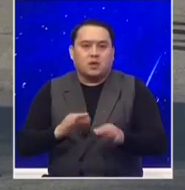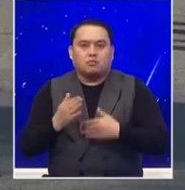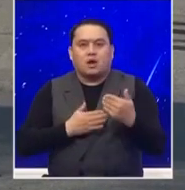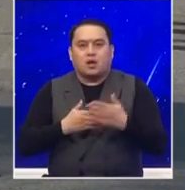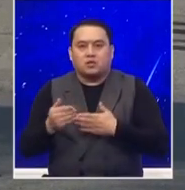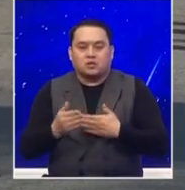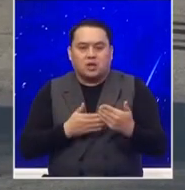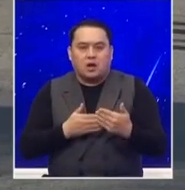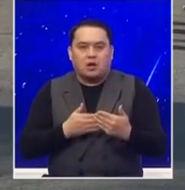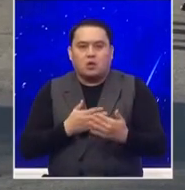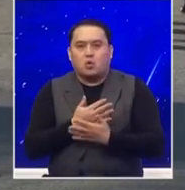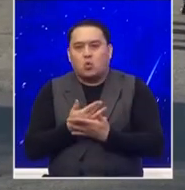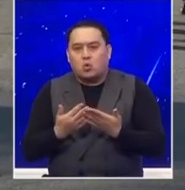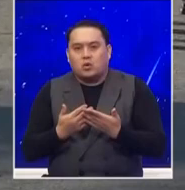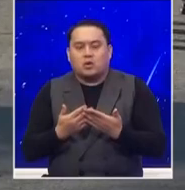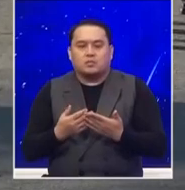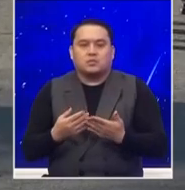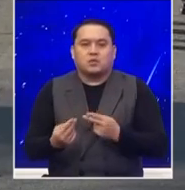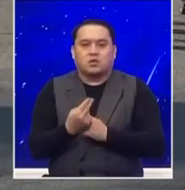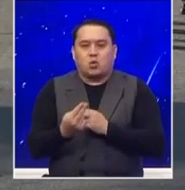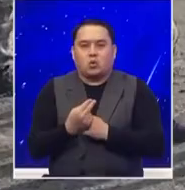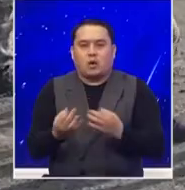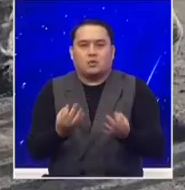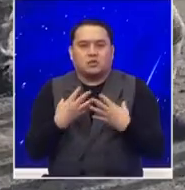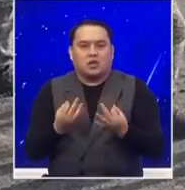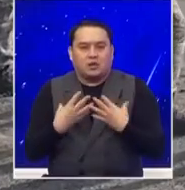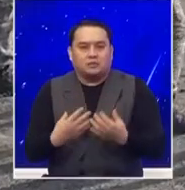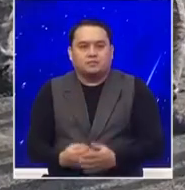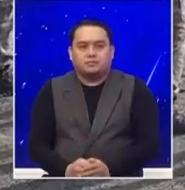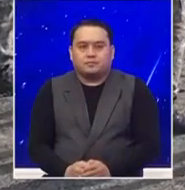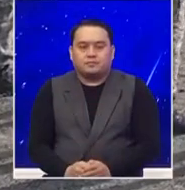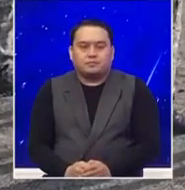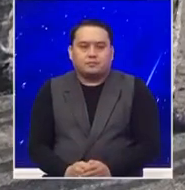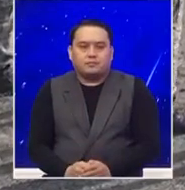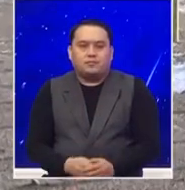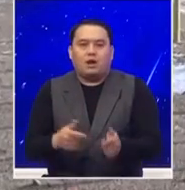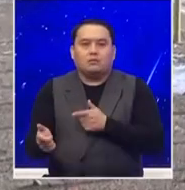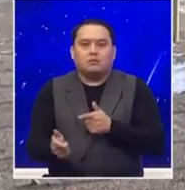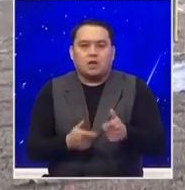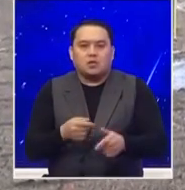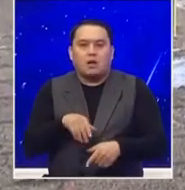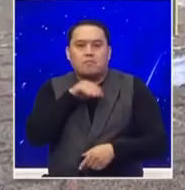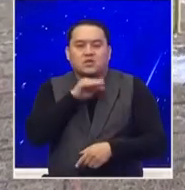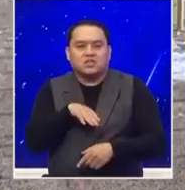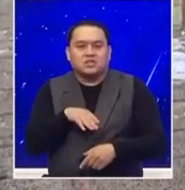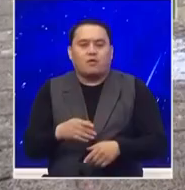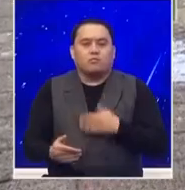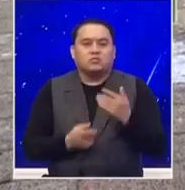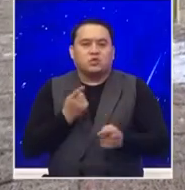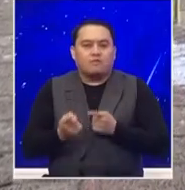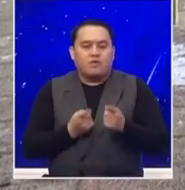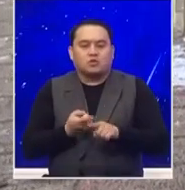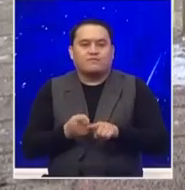практикалық жүзінде көбінесе теориялық жүзінде бізге түсіндіруде. Тәжірибе дайындықпен келеді, сондықтан біліктілікті жетілдіру маңызды.